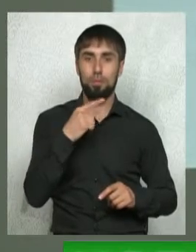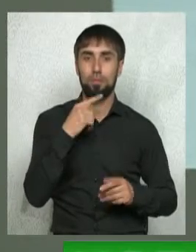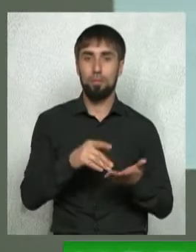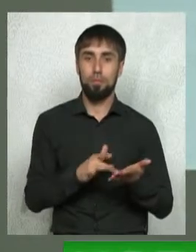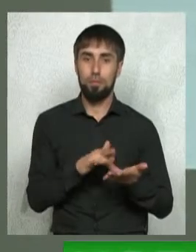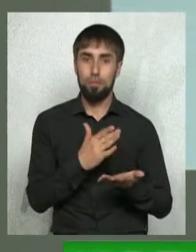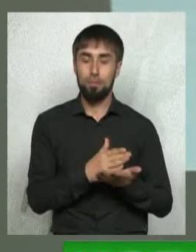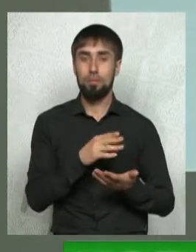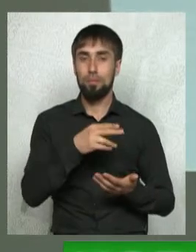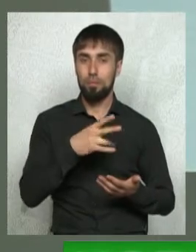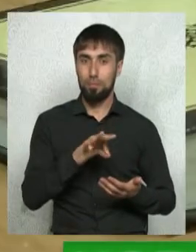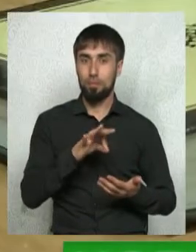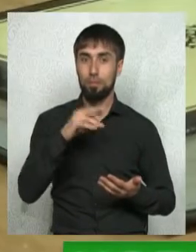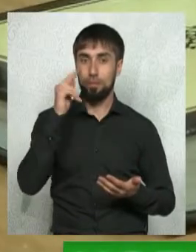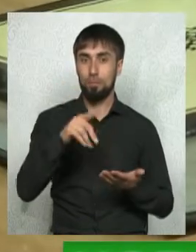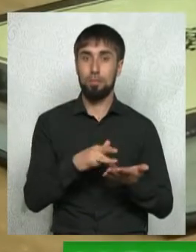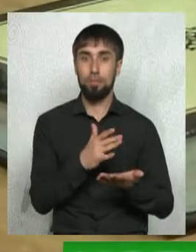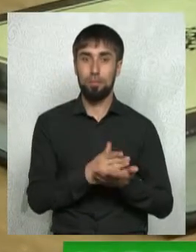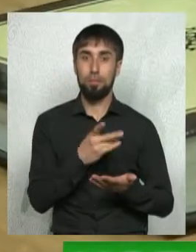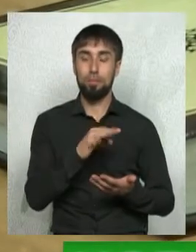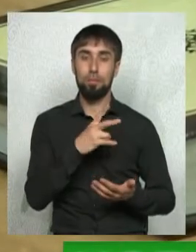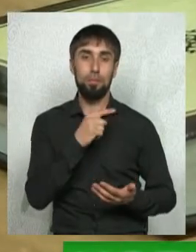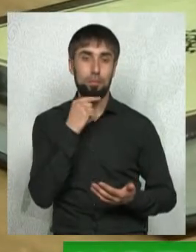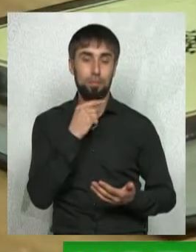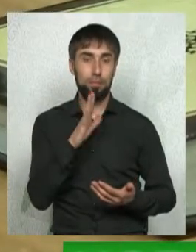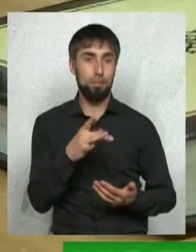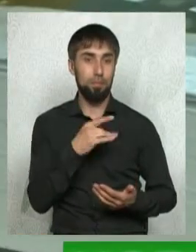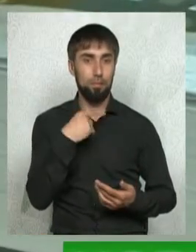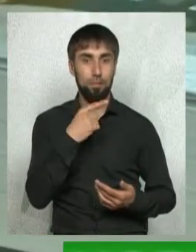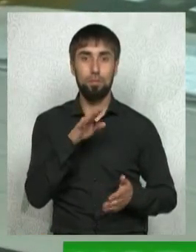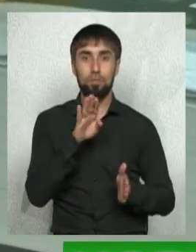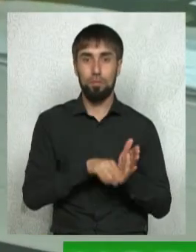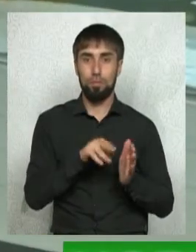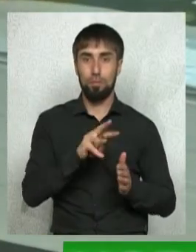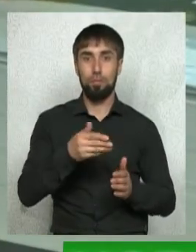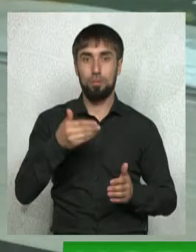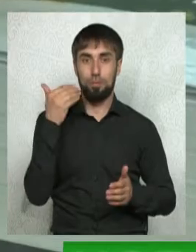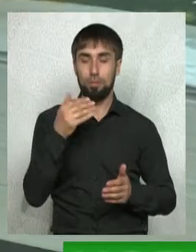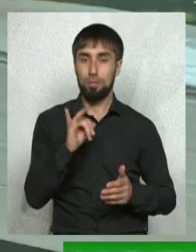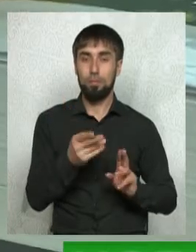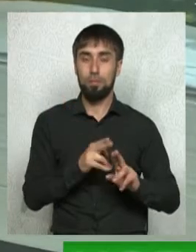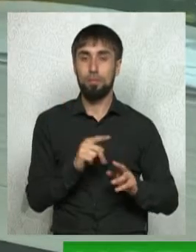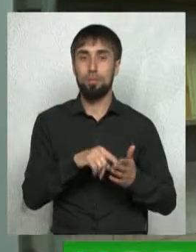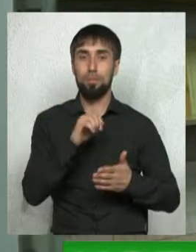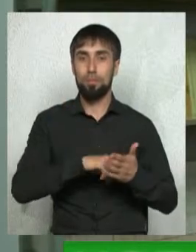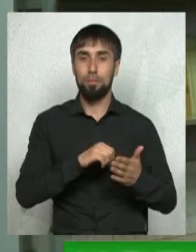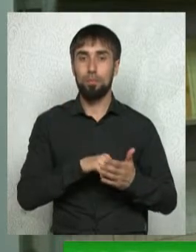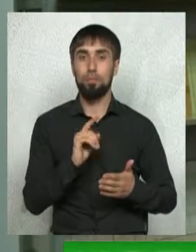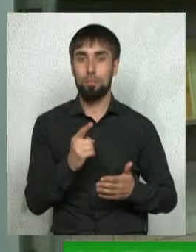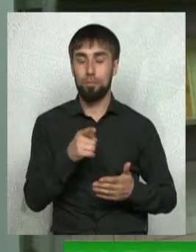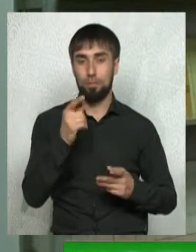грамматики. Но вот парадокс. Учебные пособия есть, но на ингушском в регионе говорят хуже, чем раньше. И одна из причин кроется в